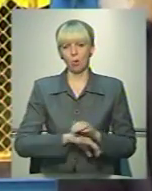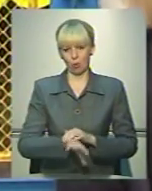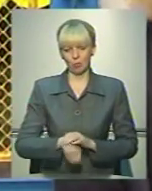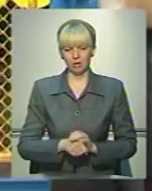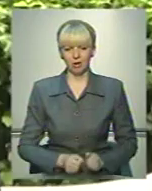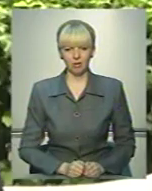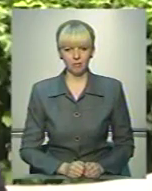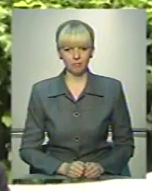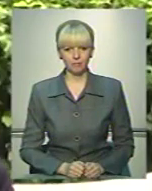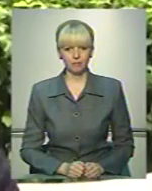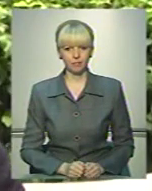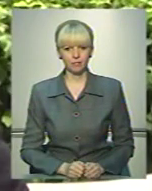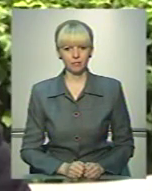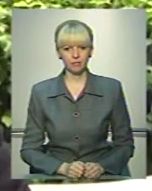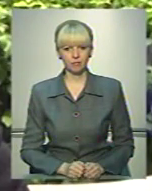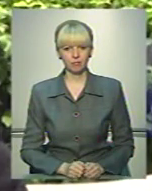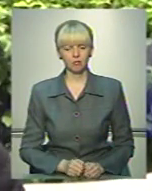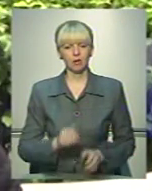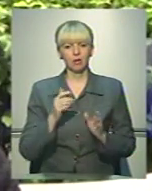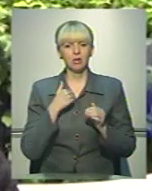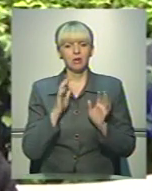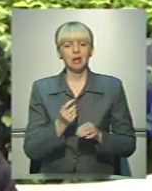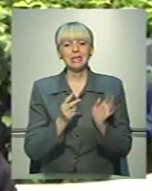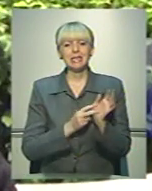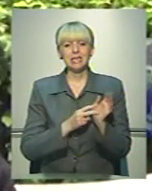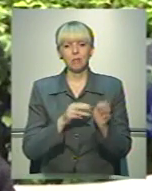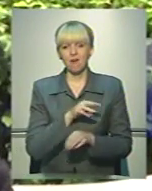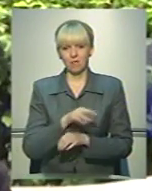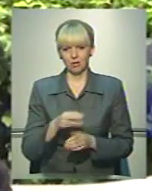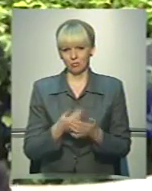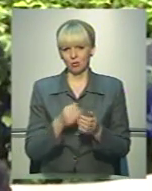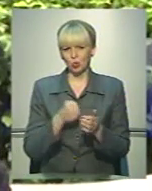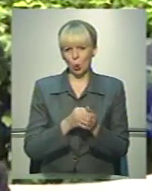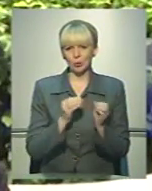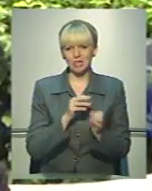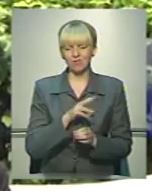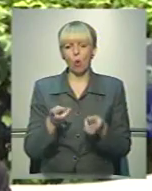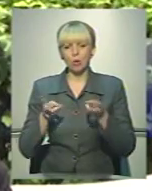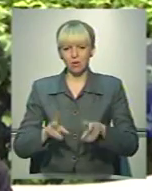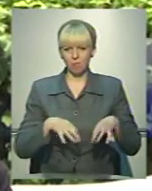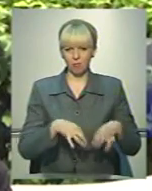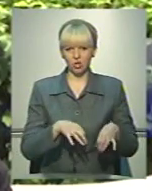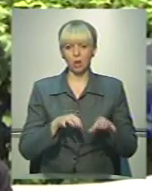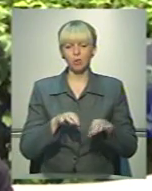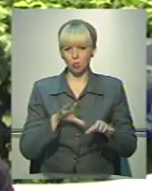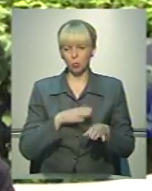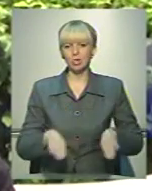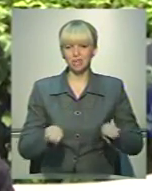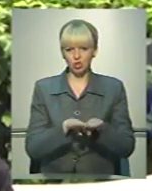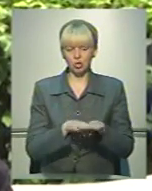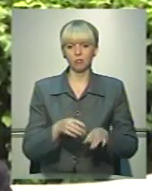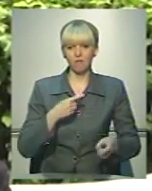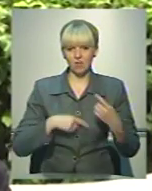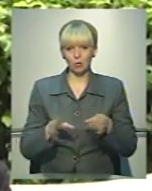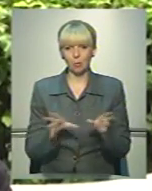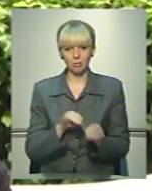пограбували. Ввечері. Я лише на 7 хвилин десь приблизно, до 10 хвилин залишила машину, машина була зачинена,